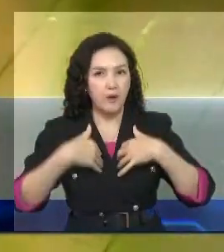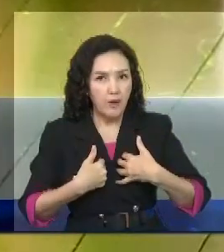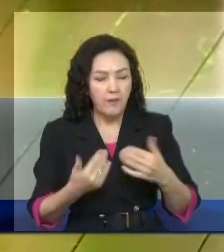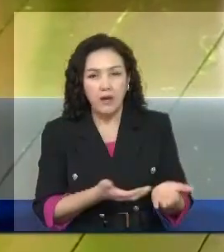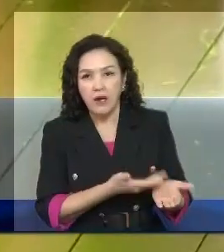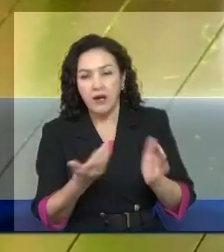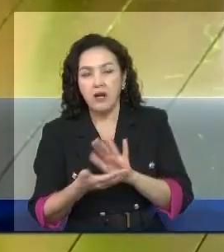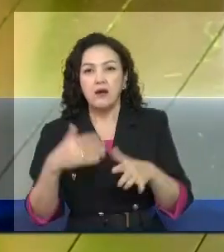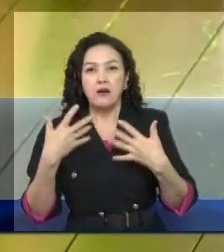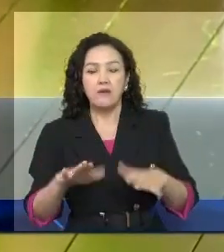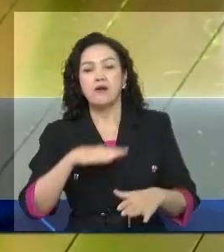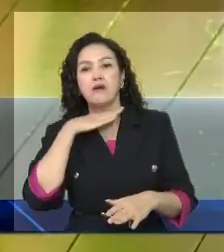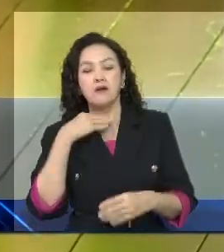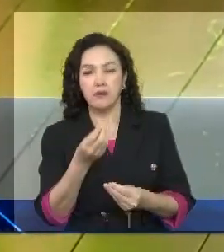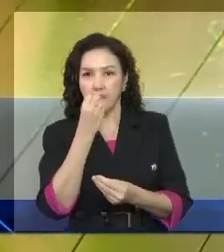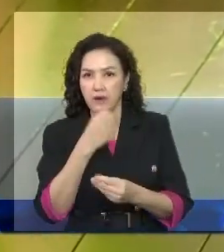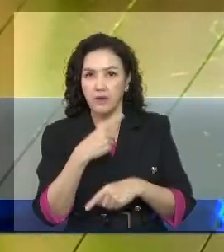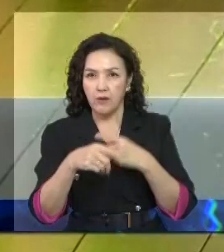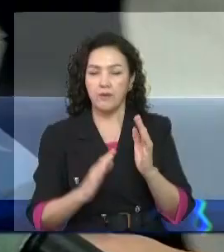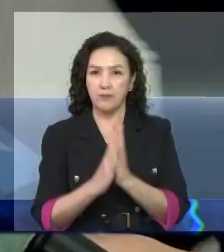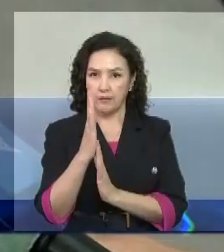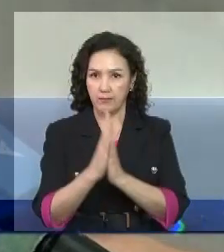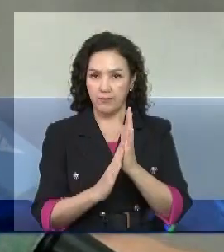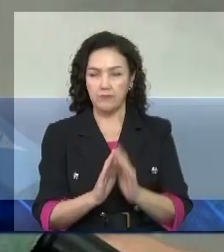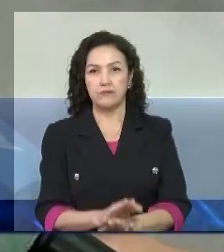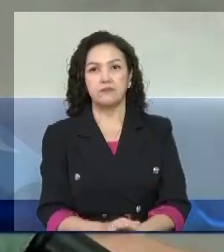его перестать есть мясо и перейти на траву.